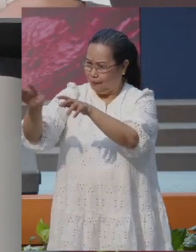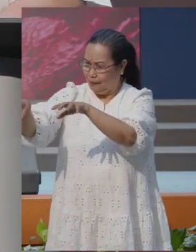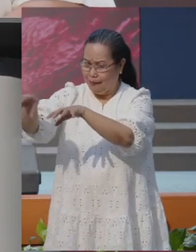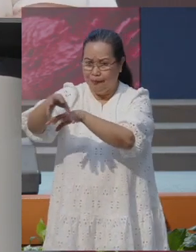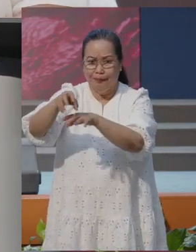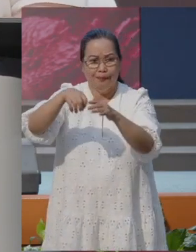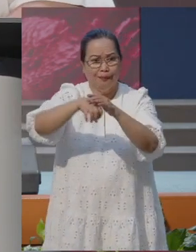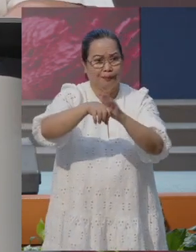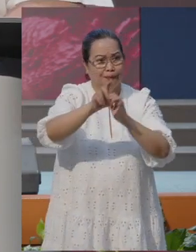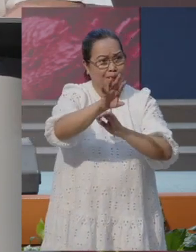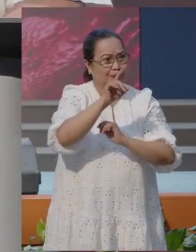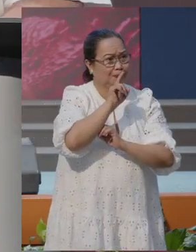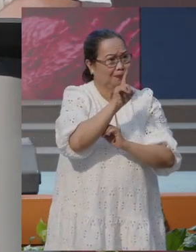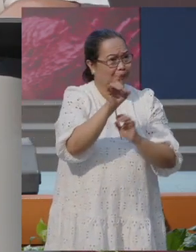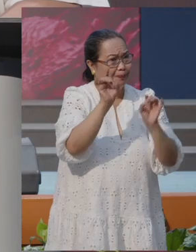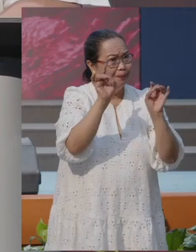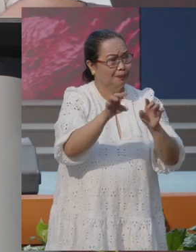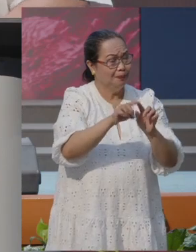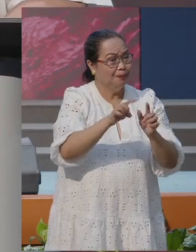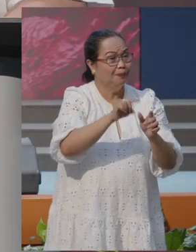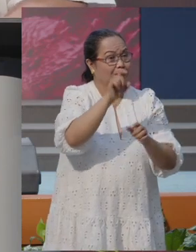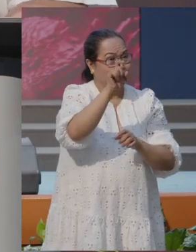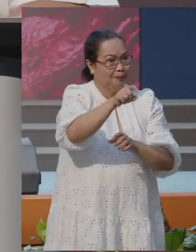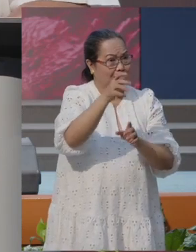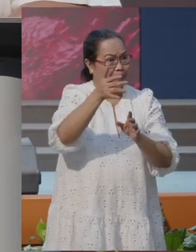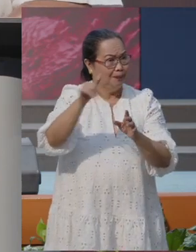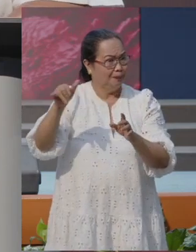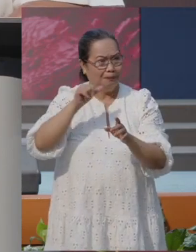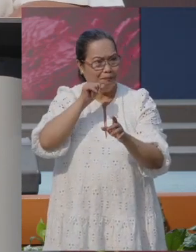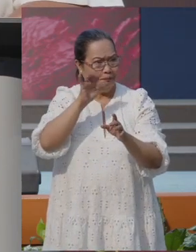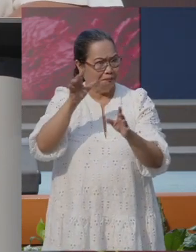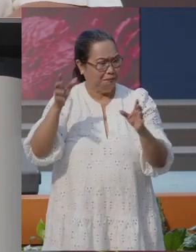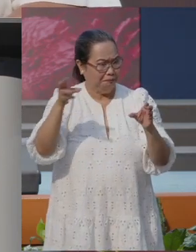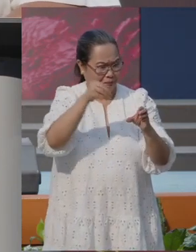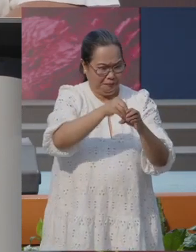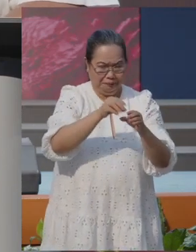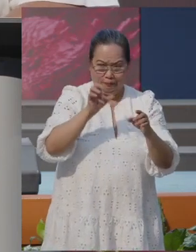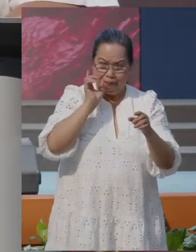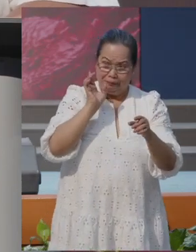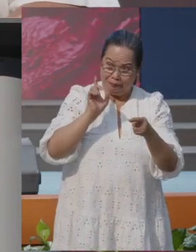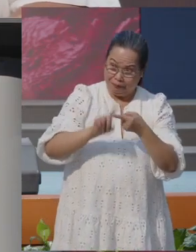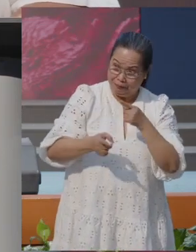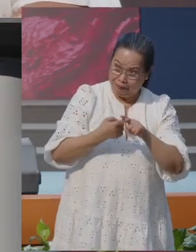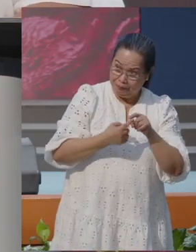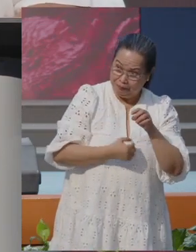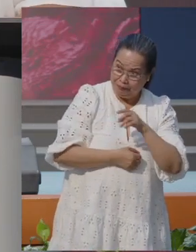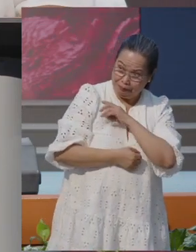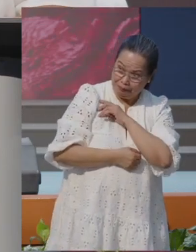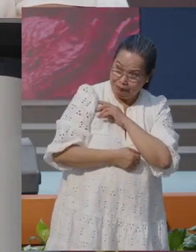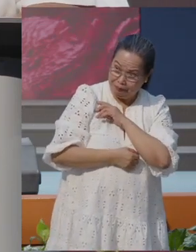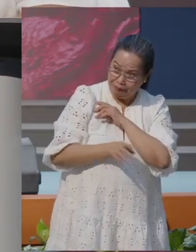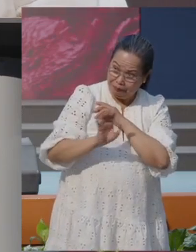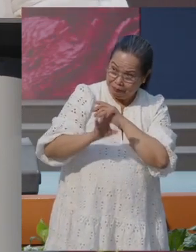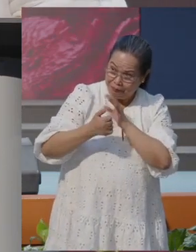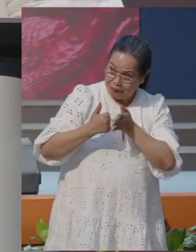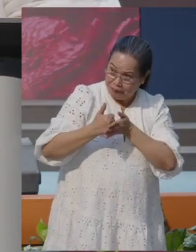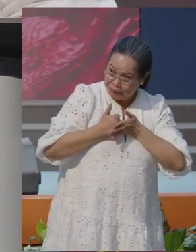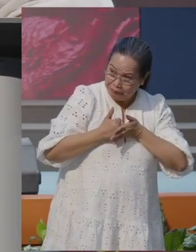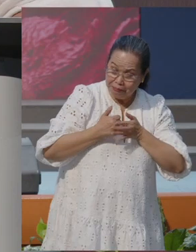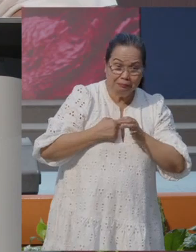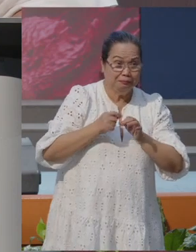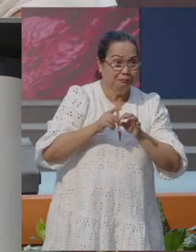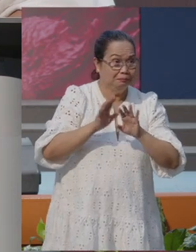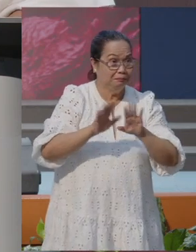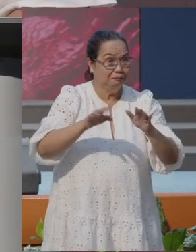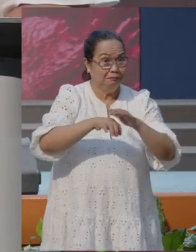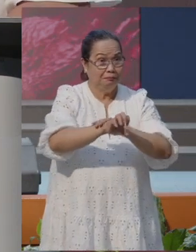Lord. Because they did not meet you with bread and with water when you came out of Egypt. None of them may enter